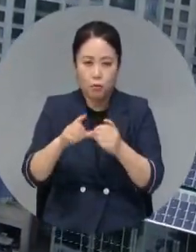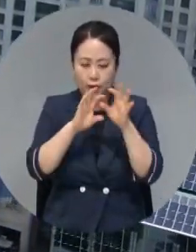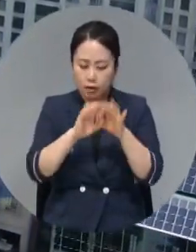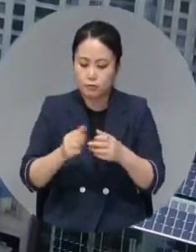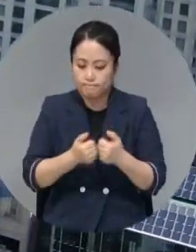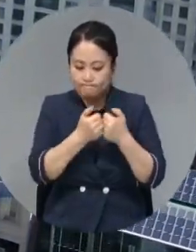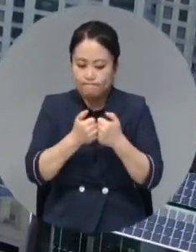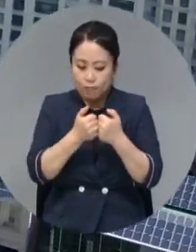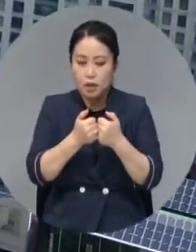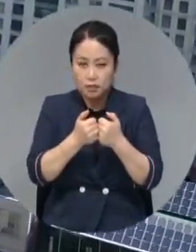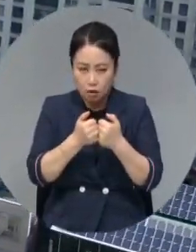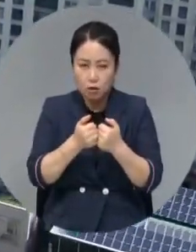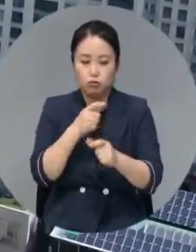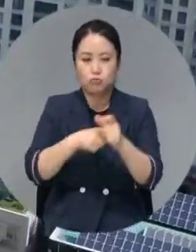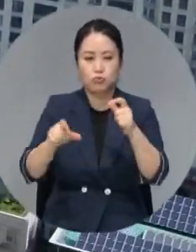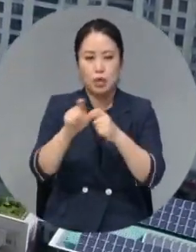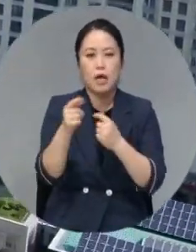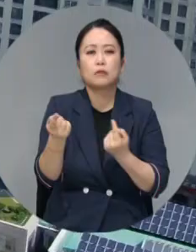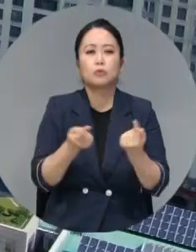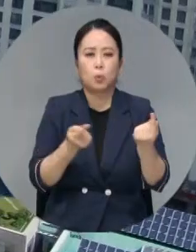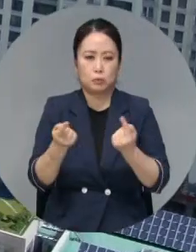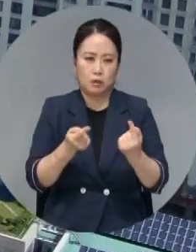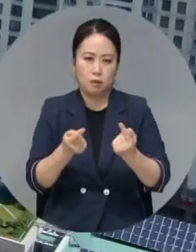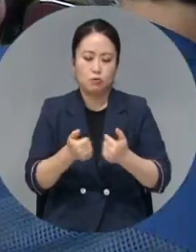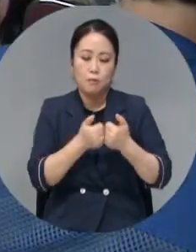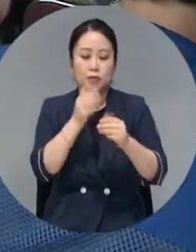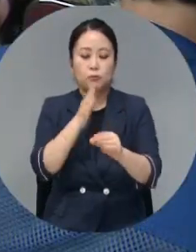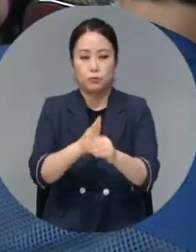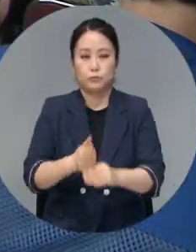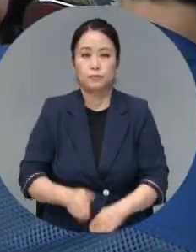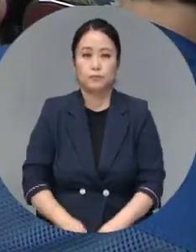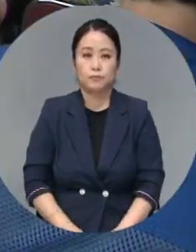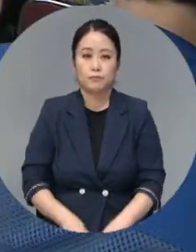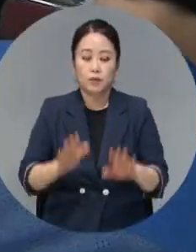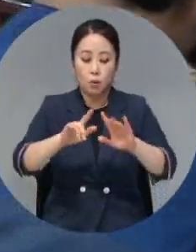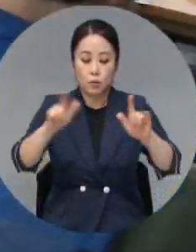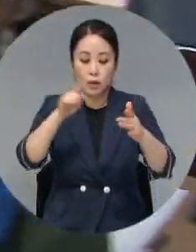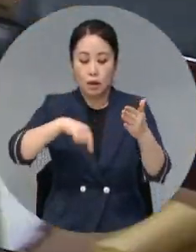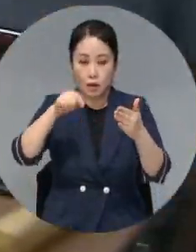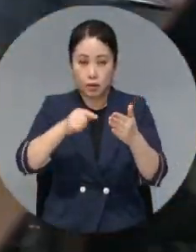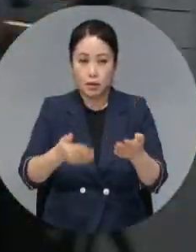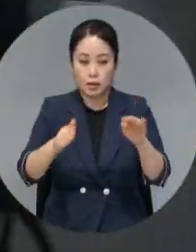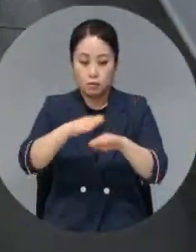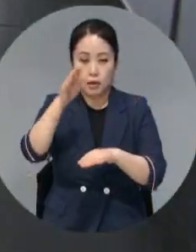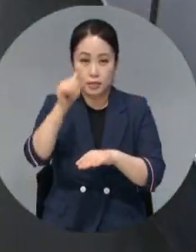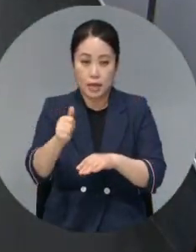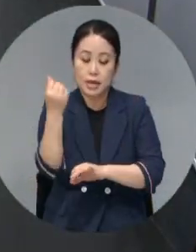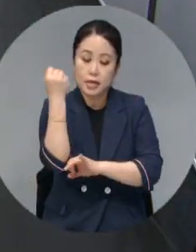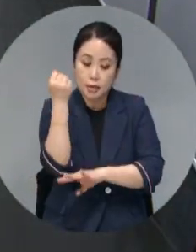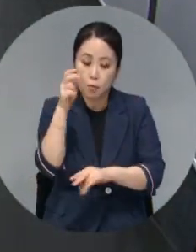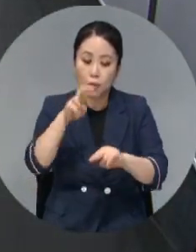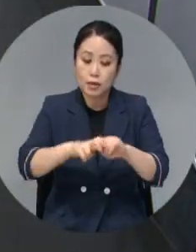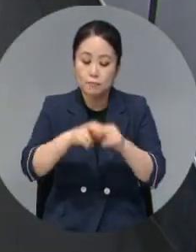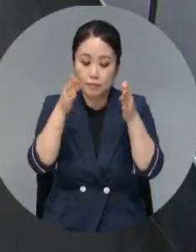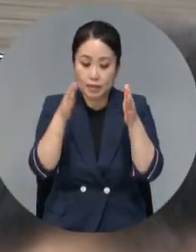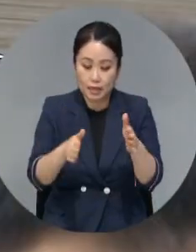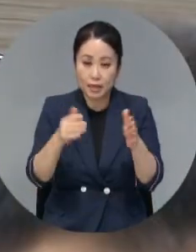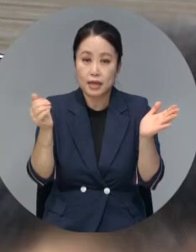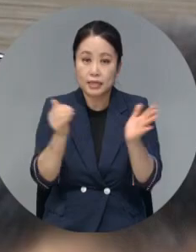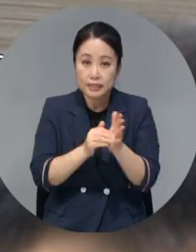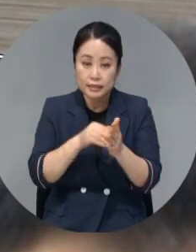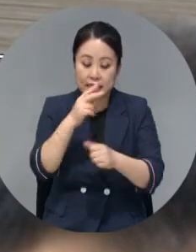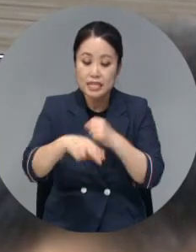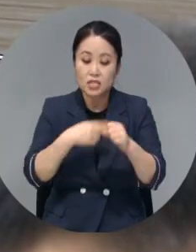추가로 뭐더 조정하든지 이런 부분들 지금 협의 중에 있습니다. 올해 안에 기관장 기본 임기 2년이 만료되는